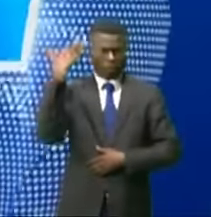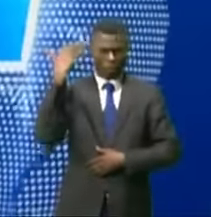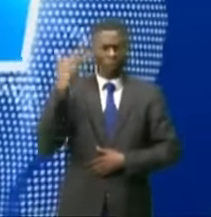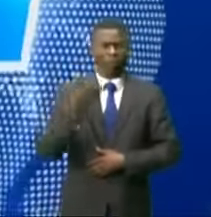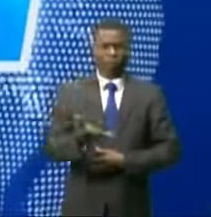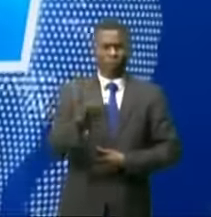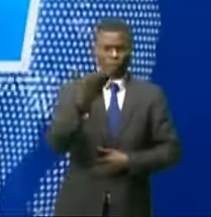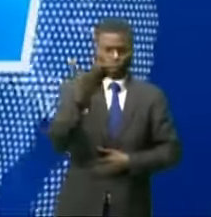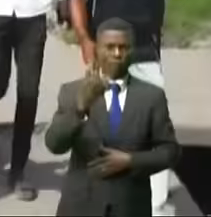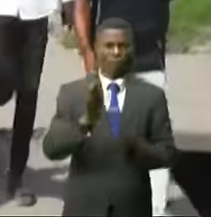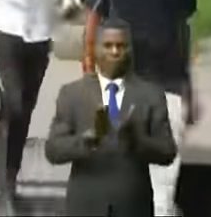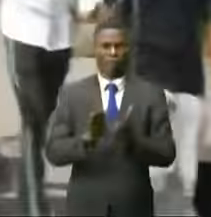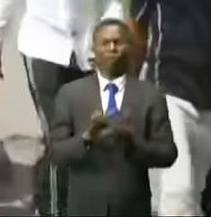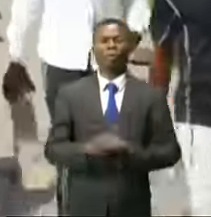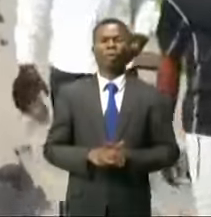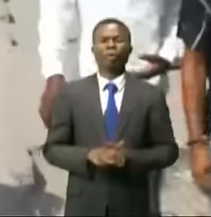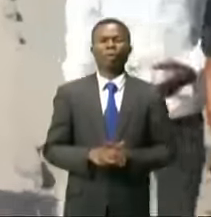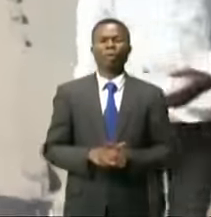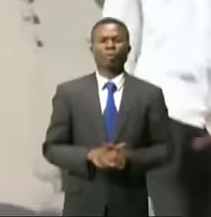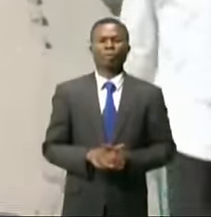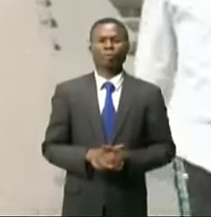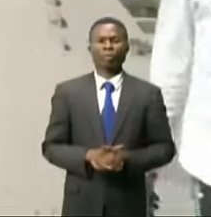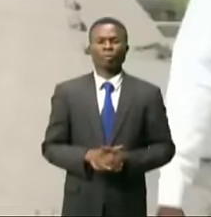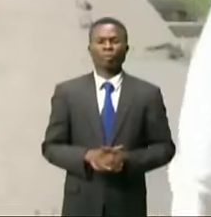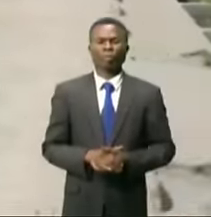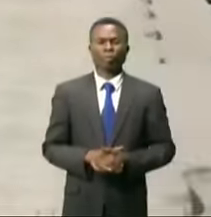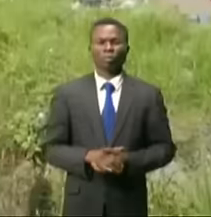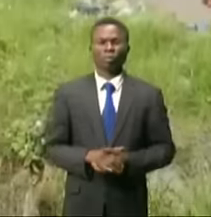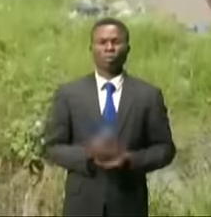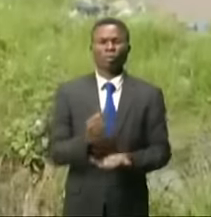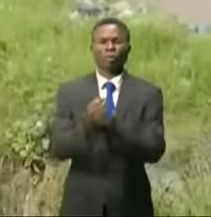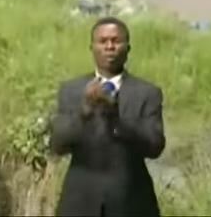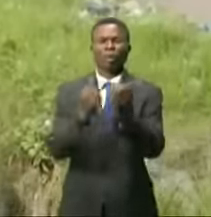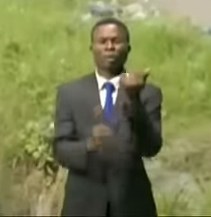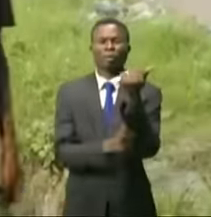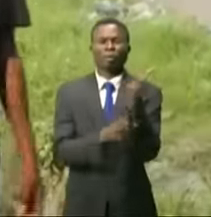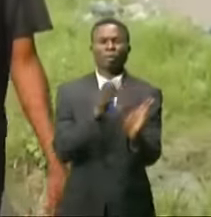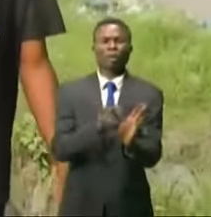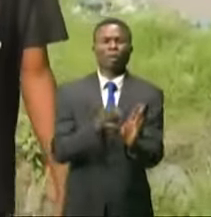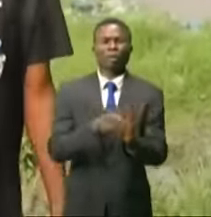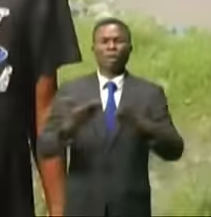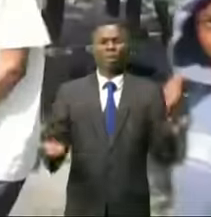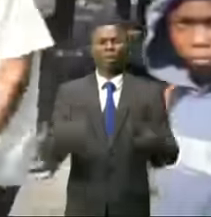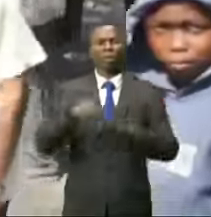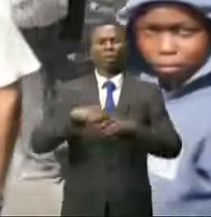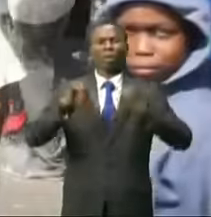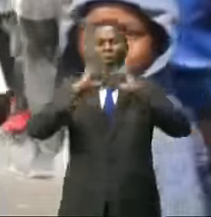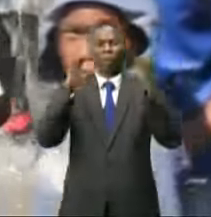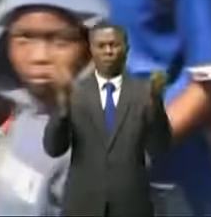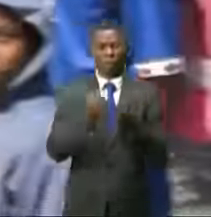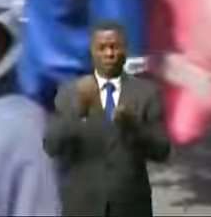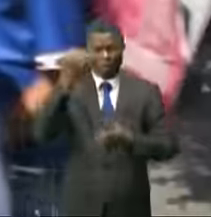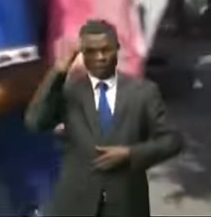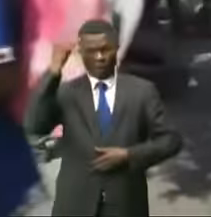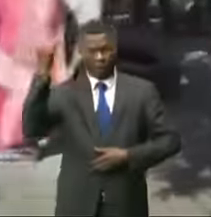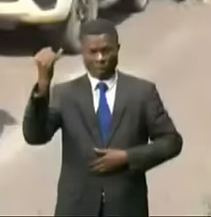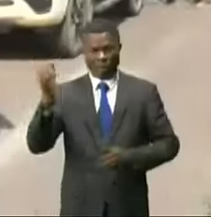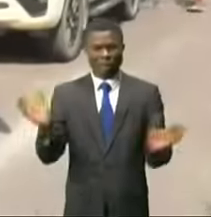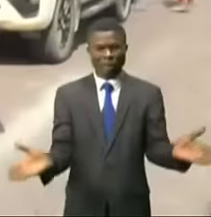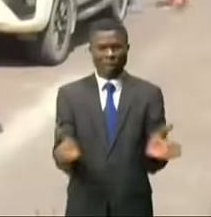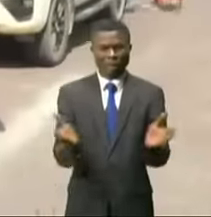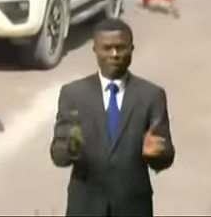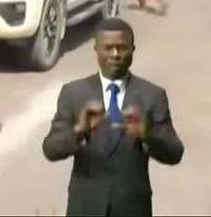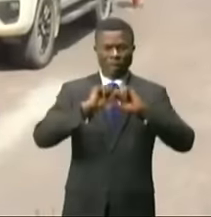Érudit Kitutu pour la suite. Comment aider les personnes handicapées dans la société? Dans le souci de leur